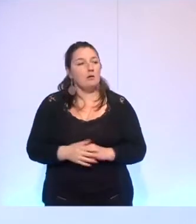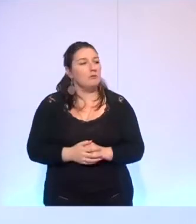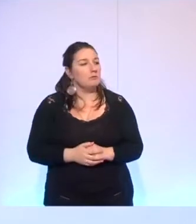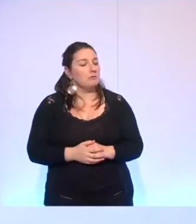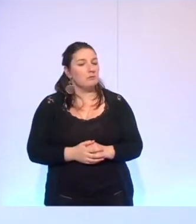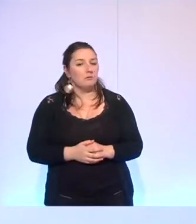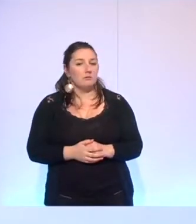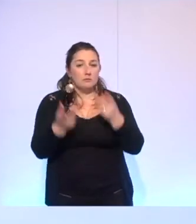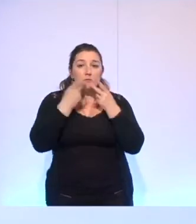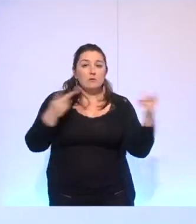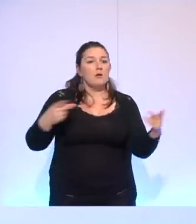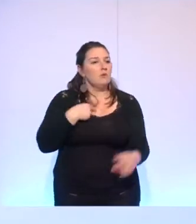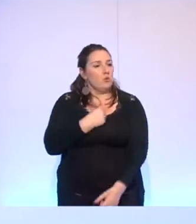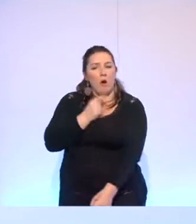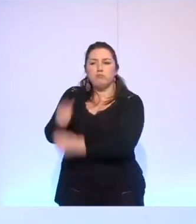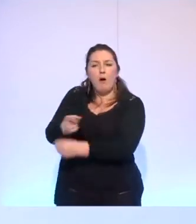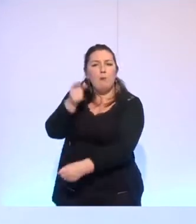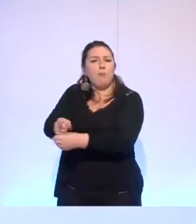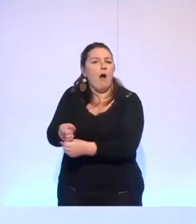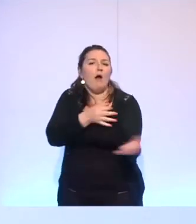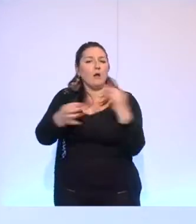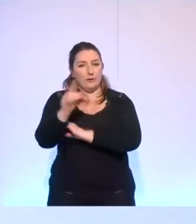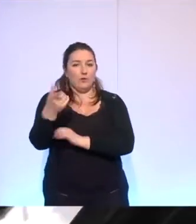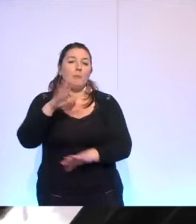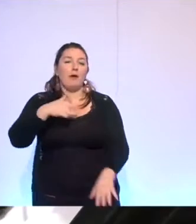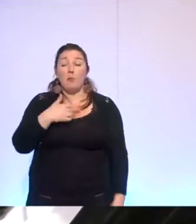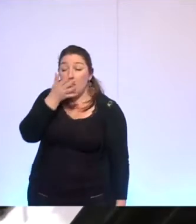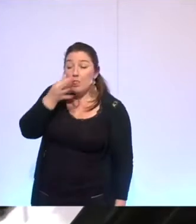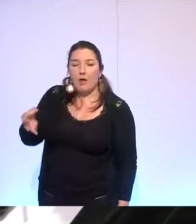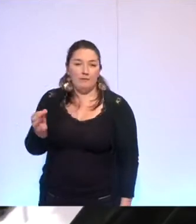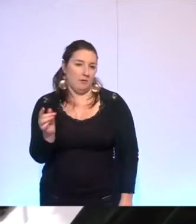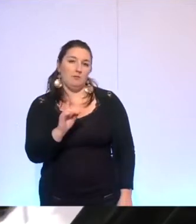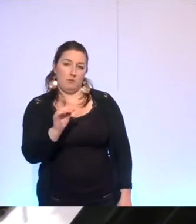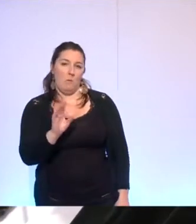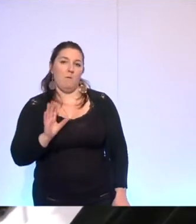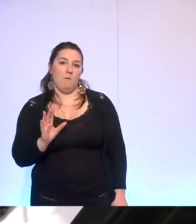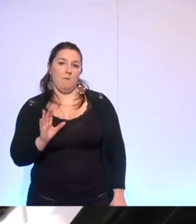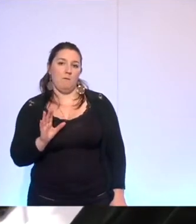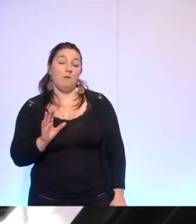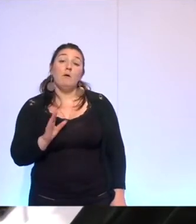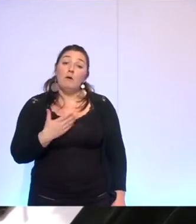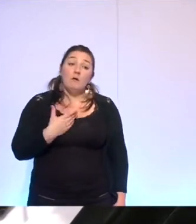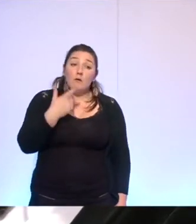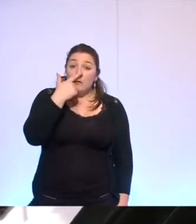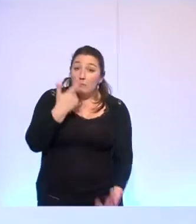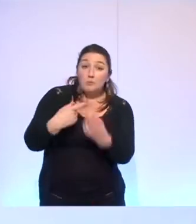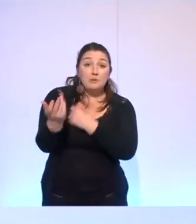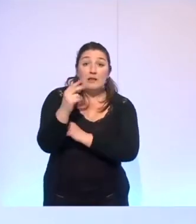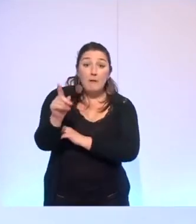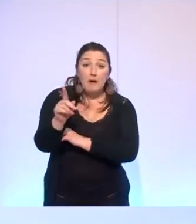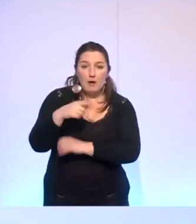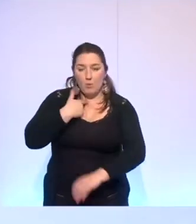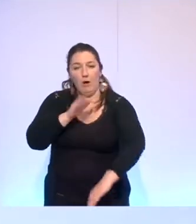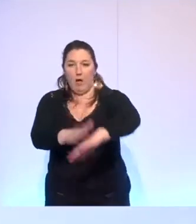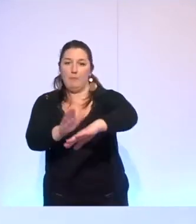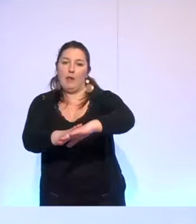pas de procès d'intention permanent, mais pas de naïveté non plus. Il y aura, si nécessaire, un rappel à l'esprit qui doit régner dans cette maison